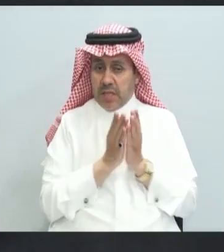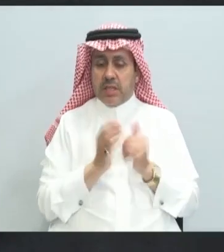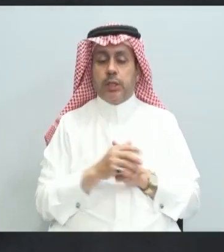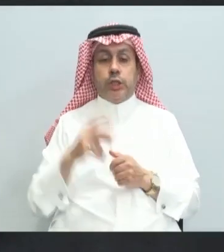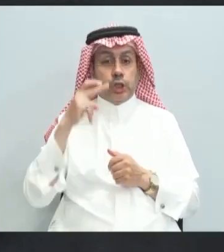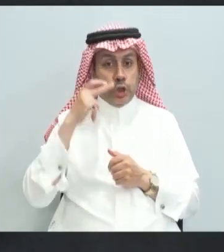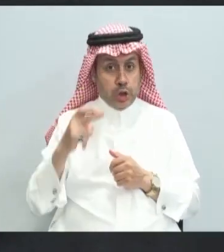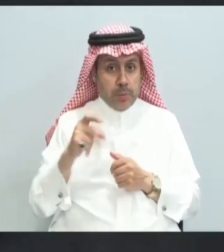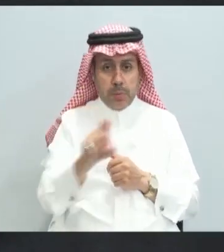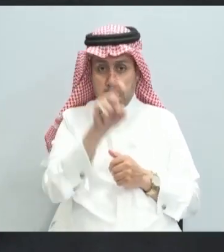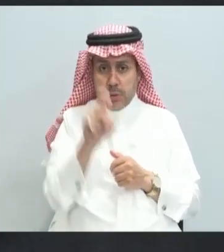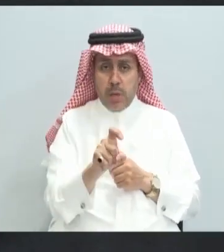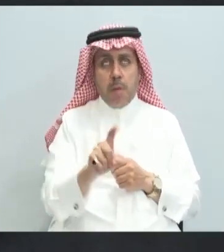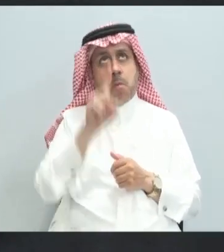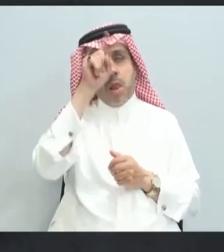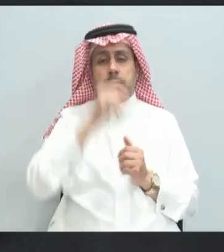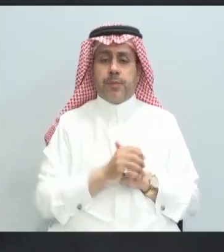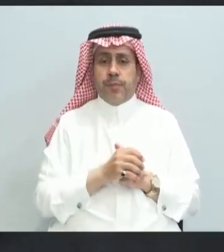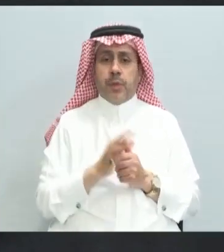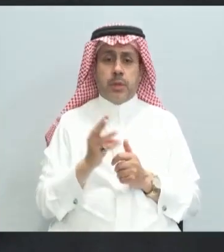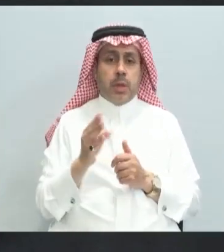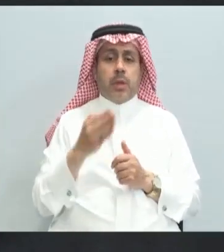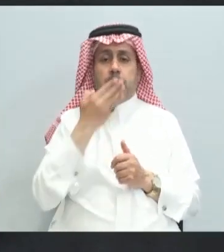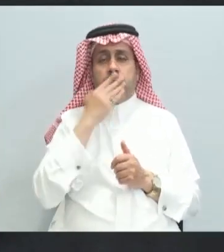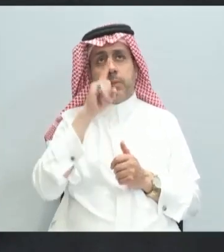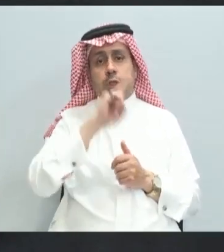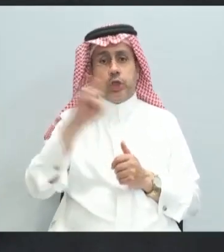من سأل بالله. سبحانك اللهم